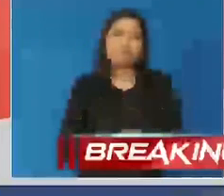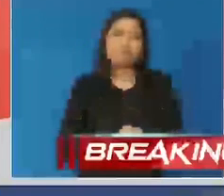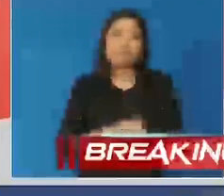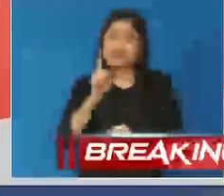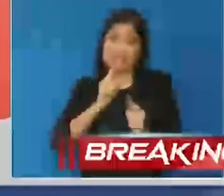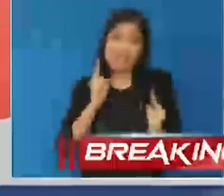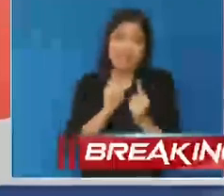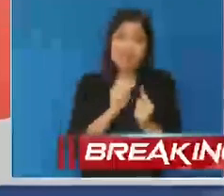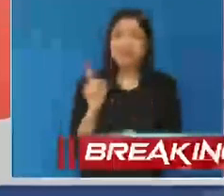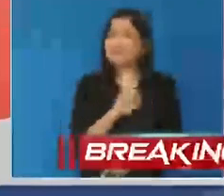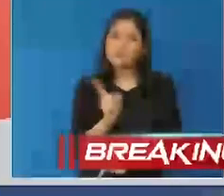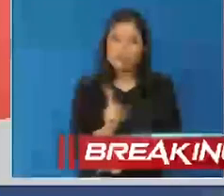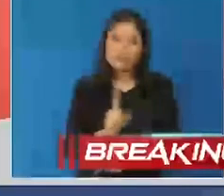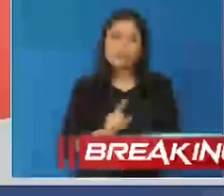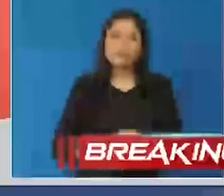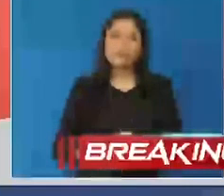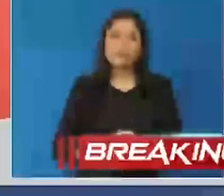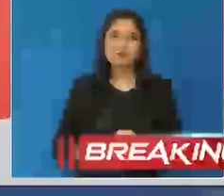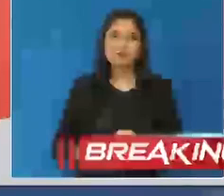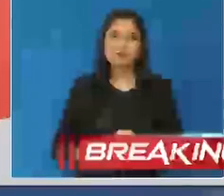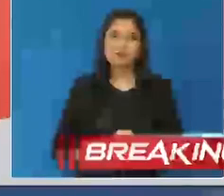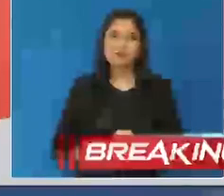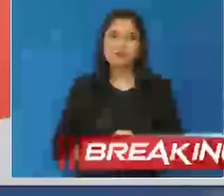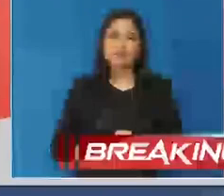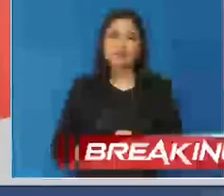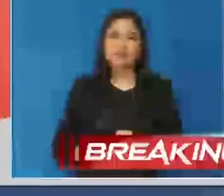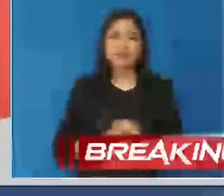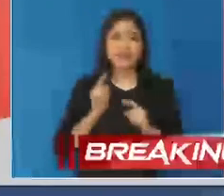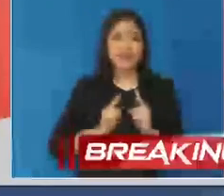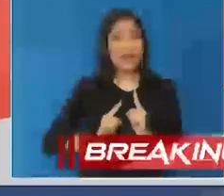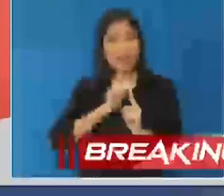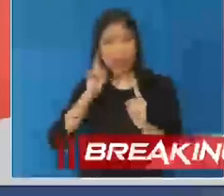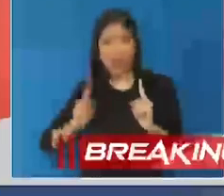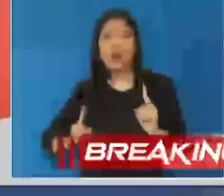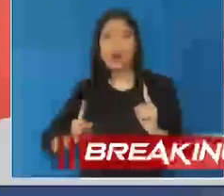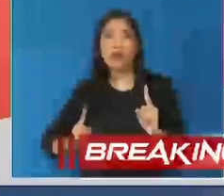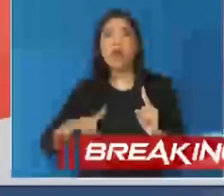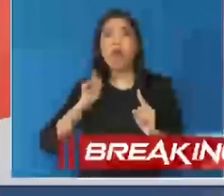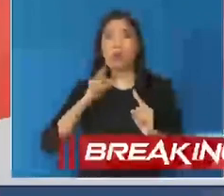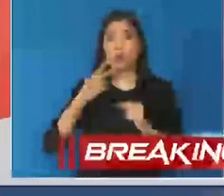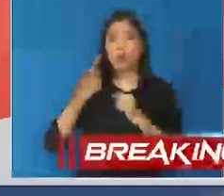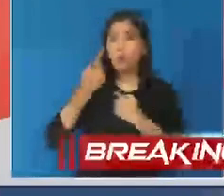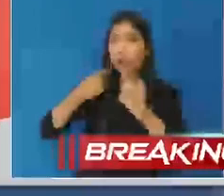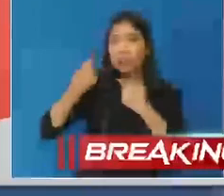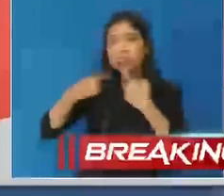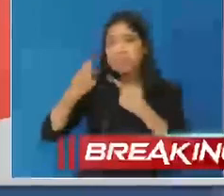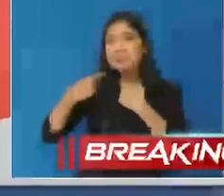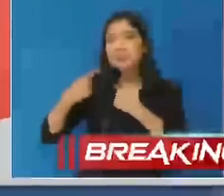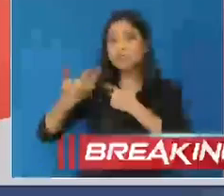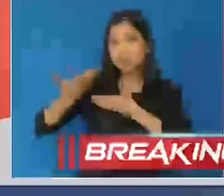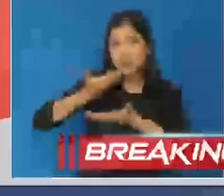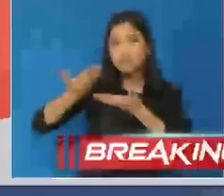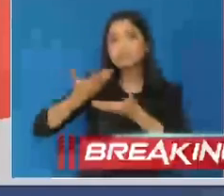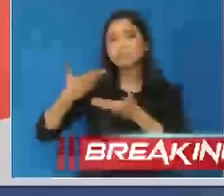kontak dekat Oleh karena itu jaga jarak pada saat melaksanakan komunikasi sosial dengan